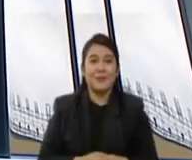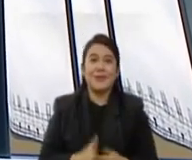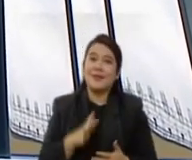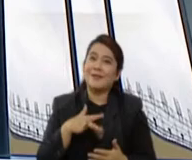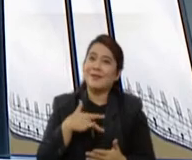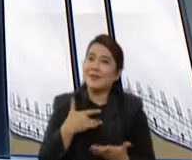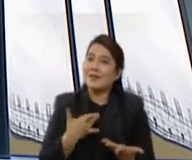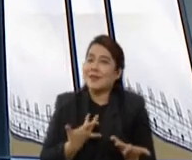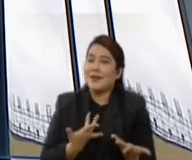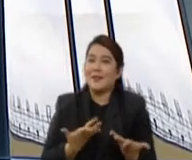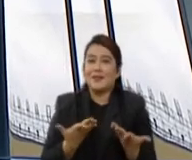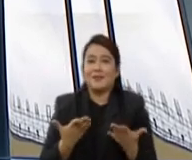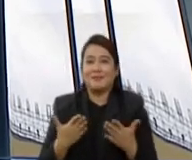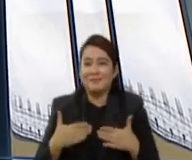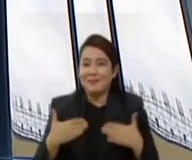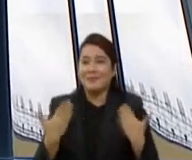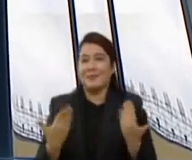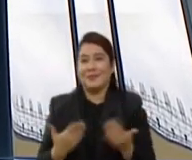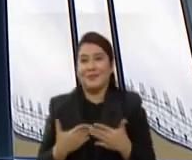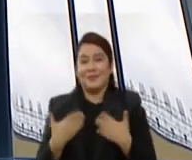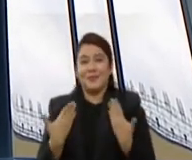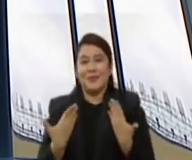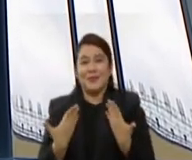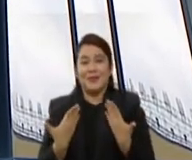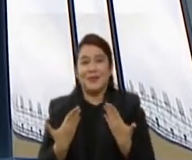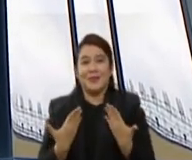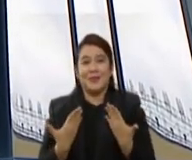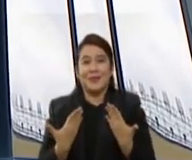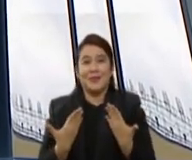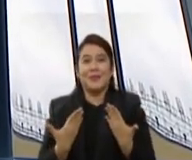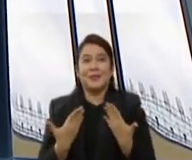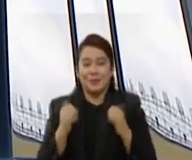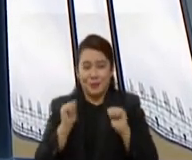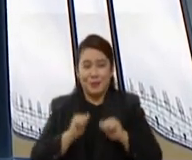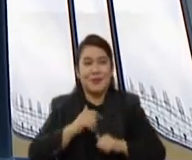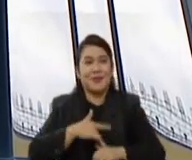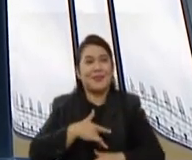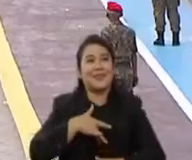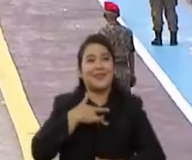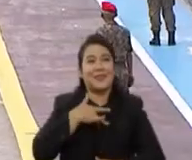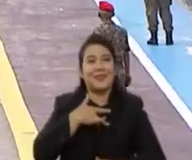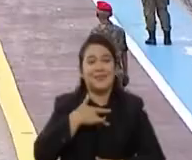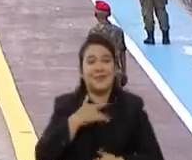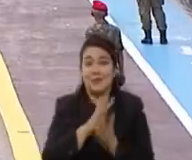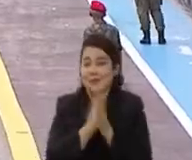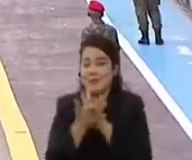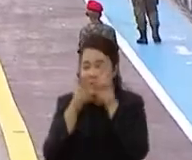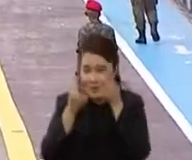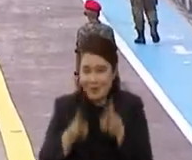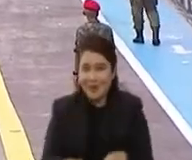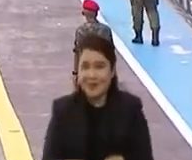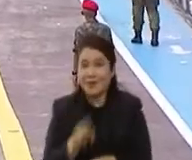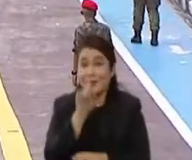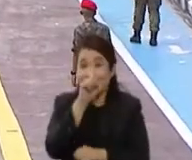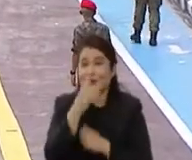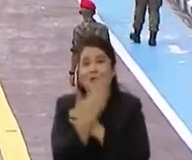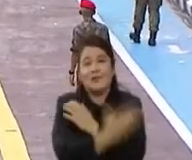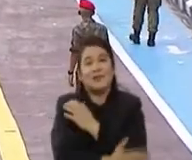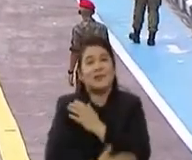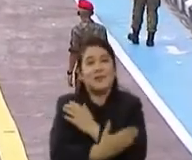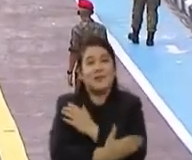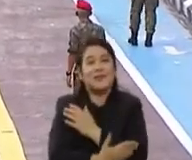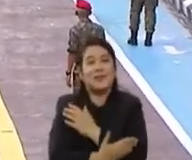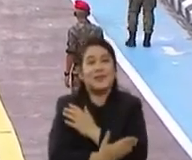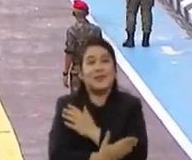perasaan teruja, bangga, gembira dapat dirasakan menjadi rakyat sebuah negara yang